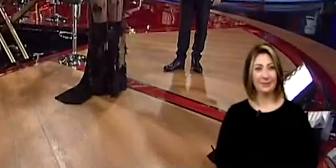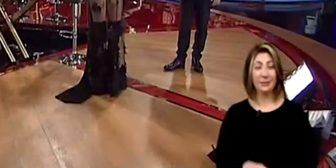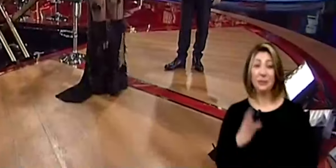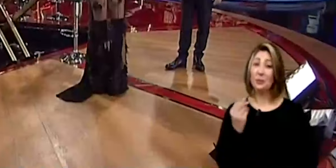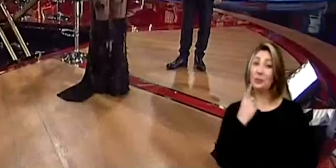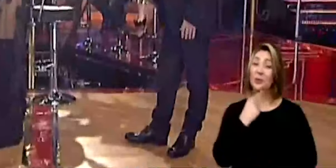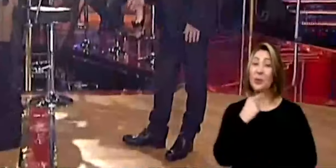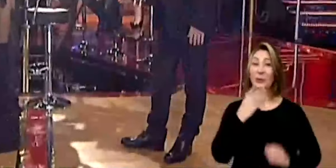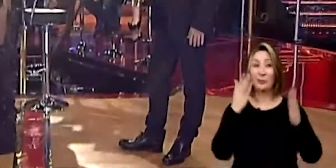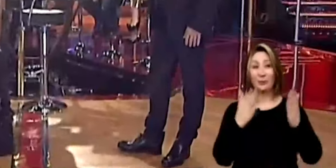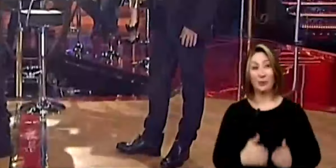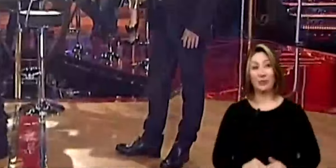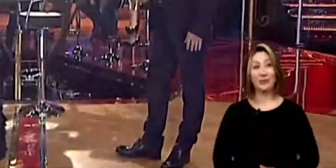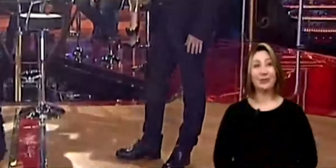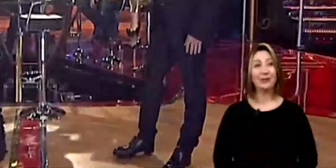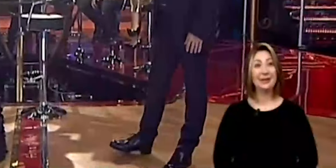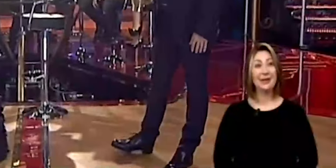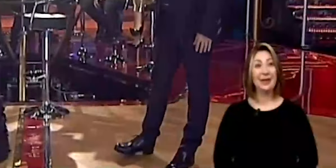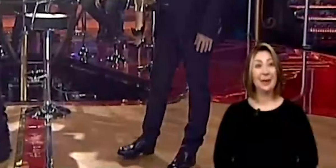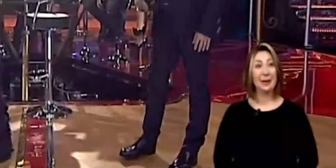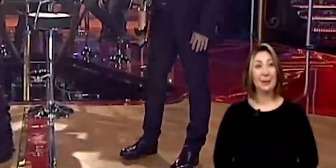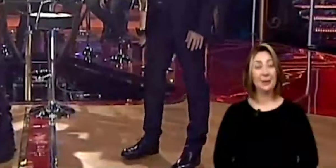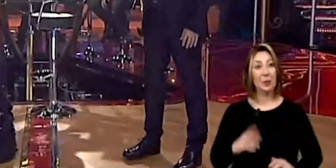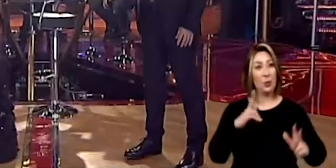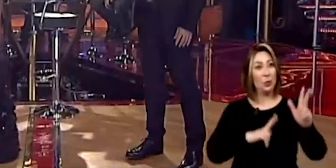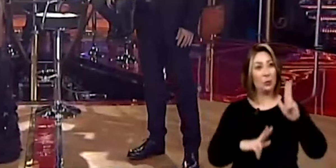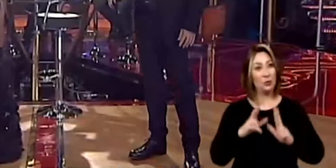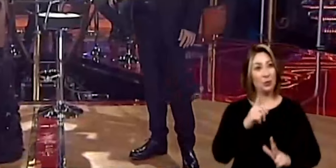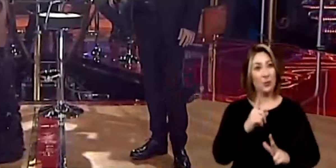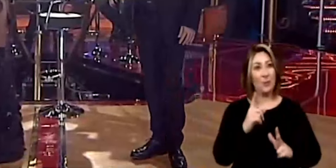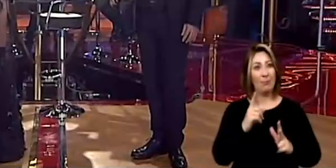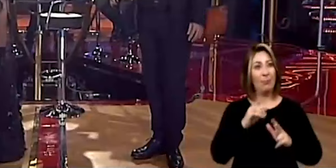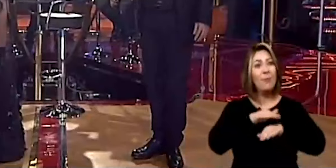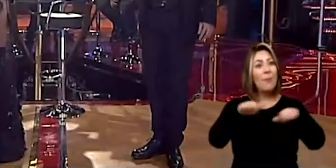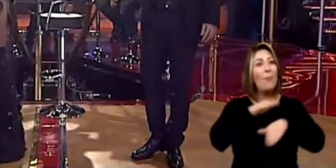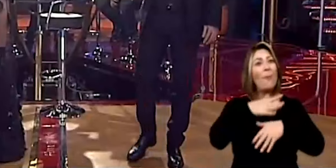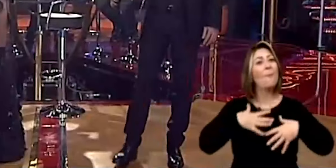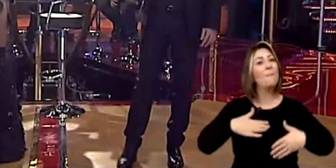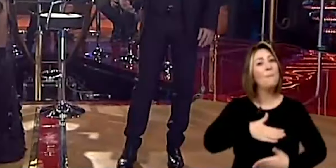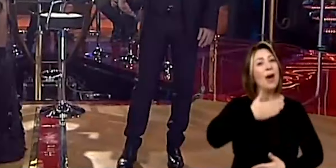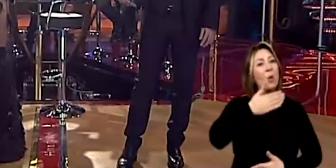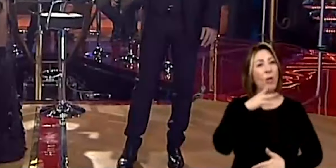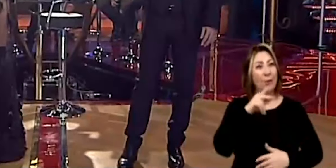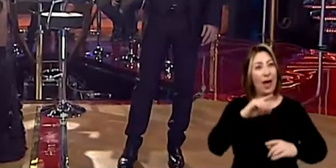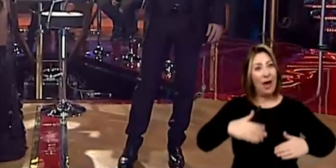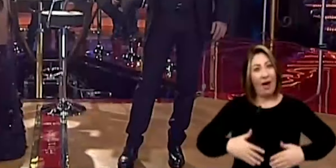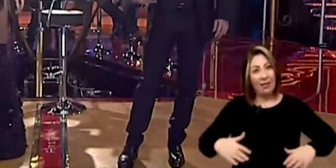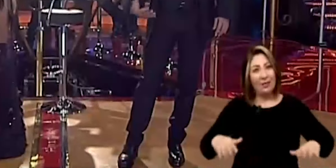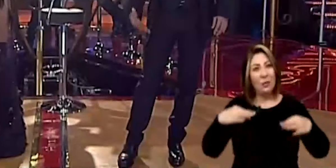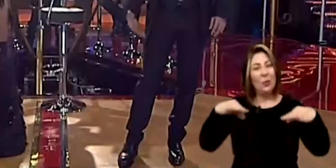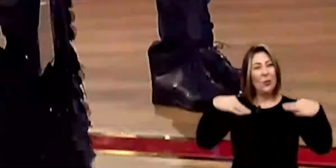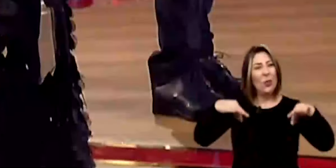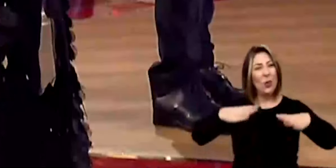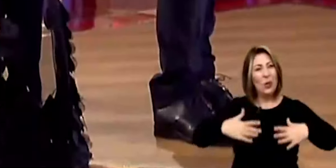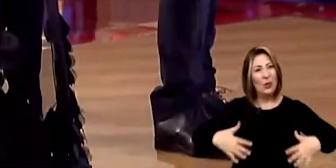Çok hoş. Üzerinizdeki bir kostüm, mayomsu bir kostüm. Evet. Altında